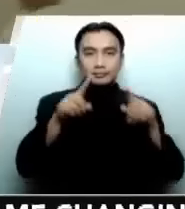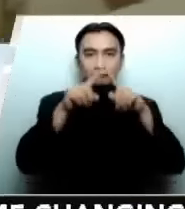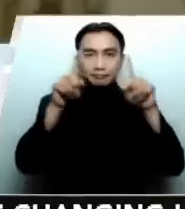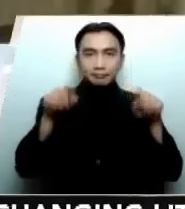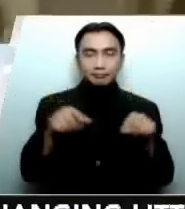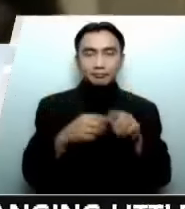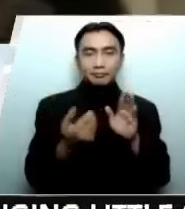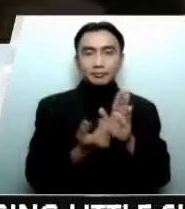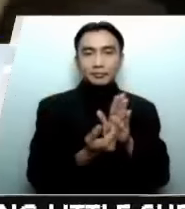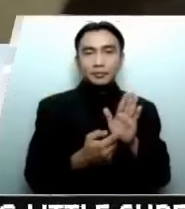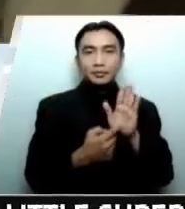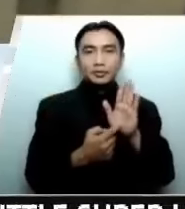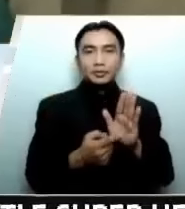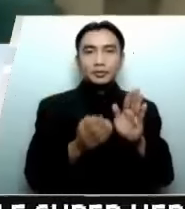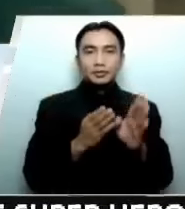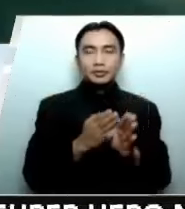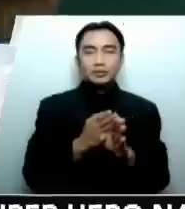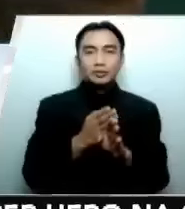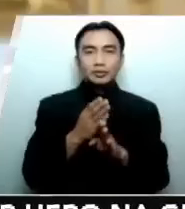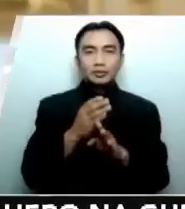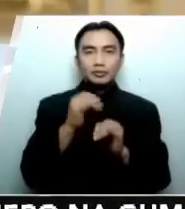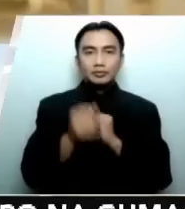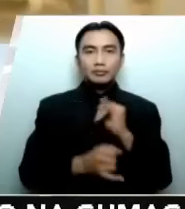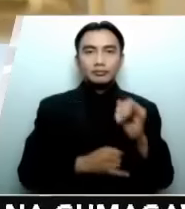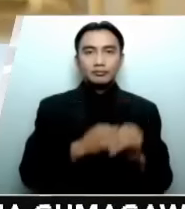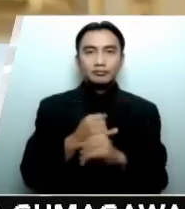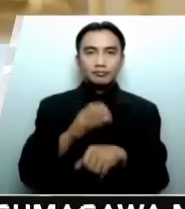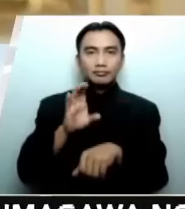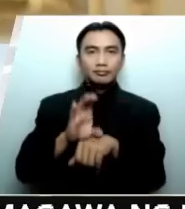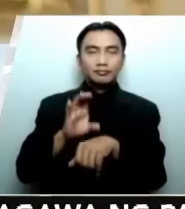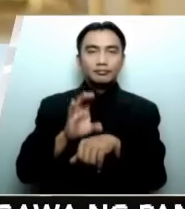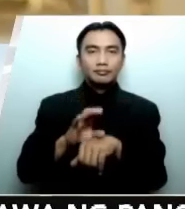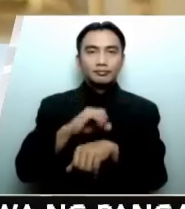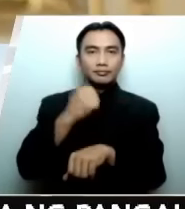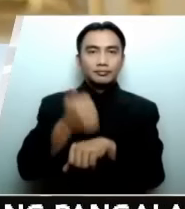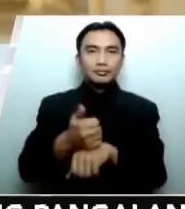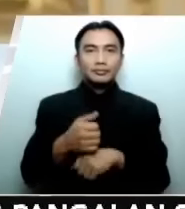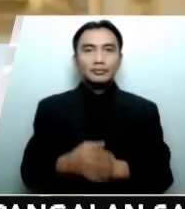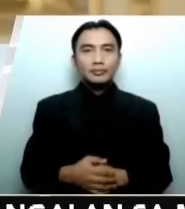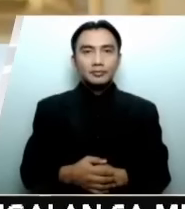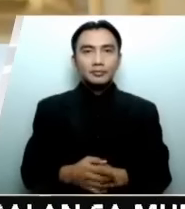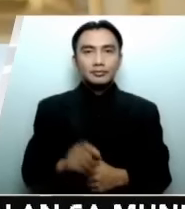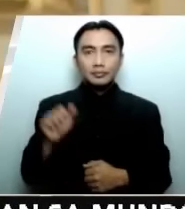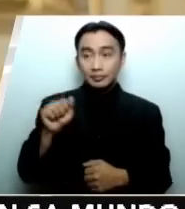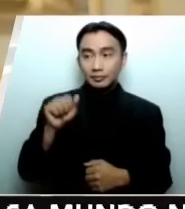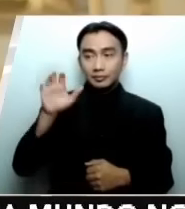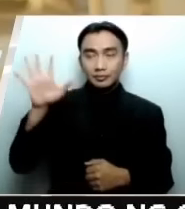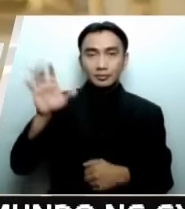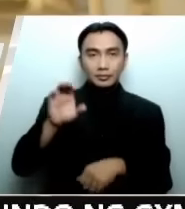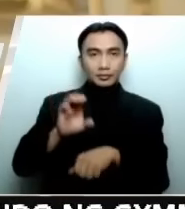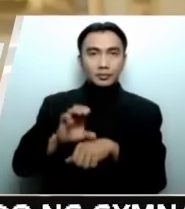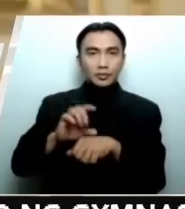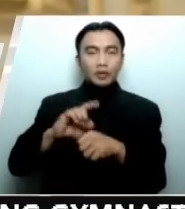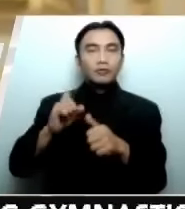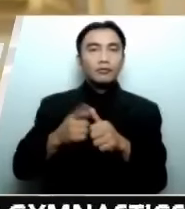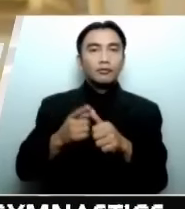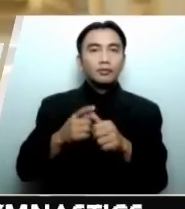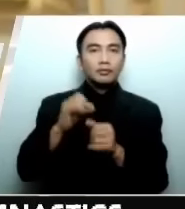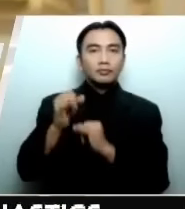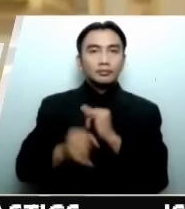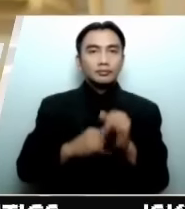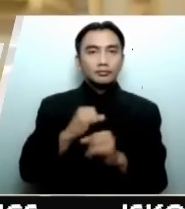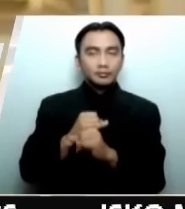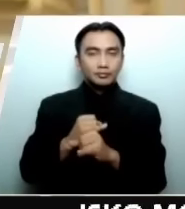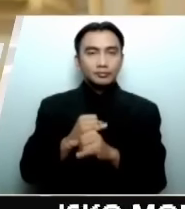sa pagiging international shrine nito. Ang Antipolo Cathedral ang kauna-unahang international shrine sa Pilipinas, gayon din